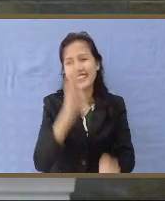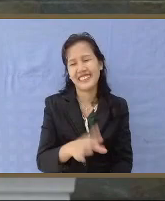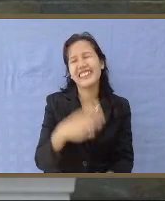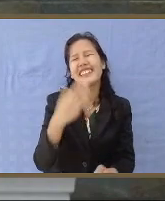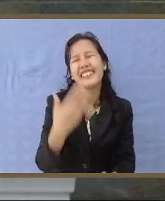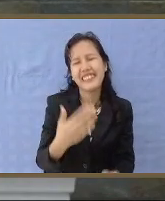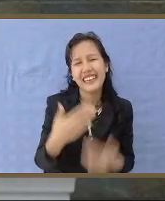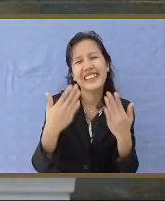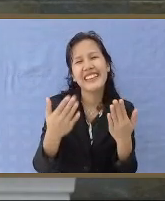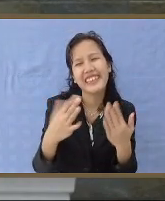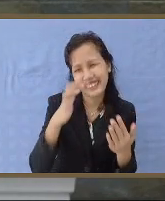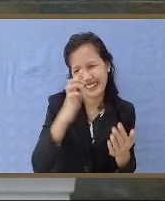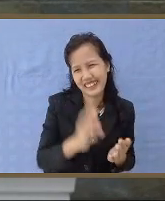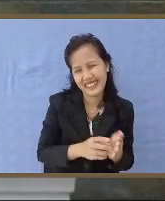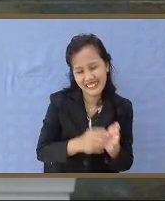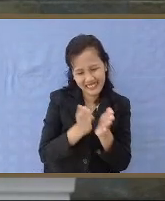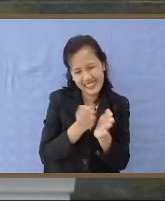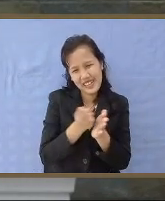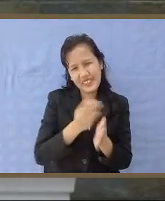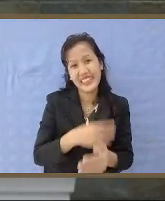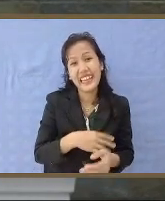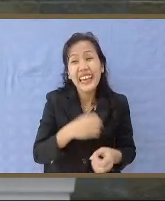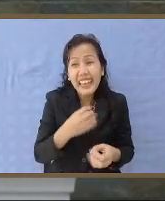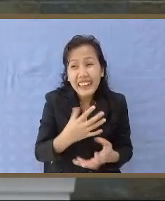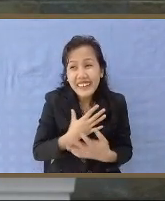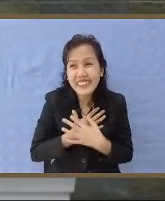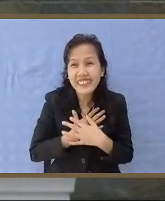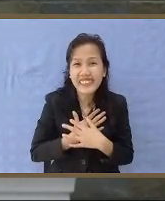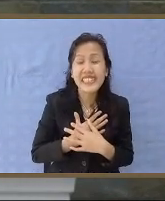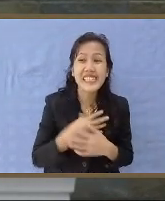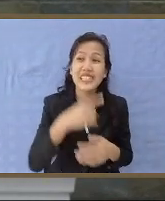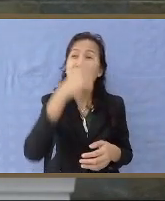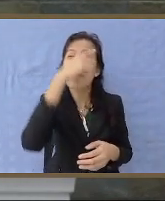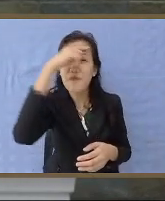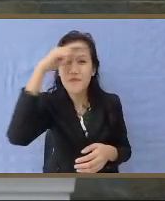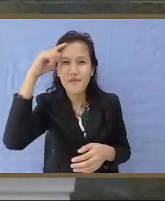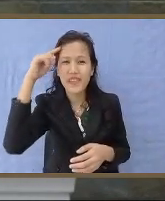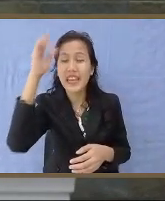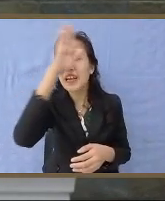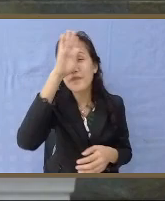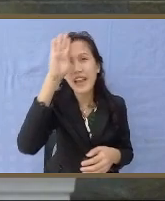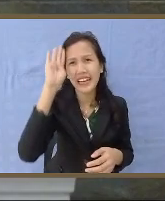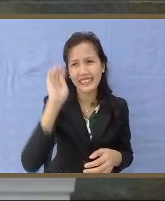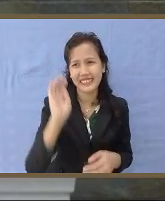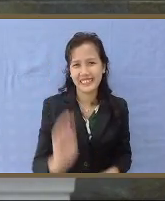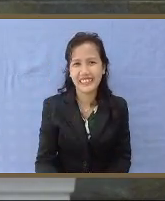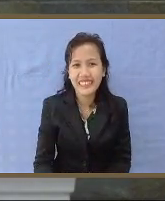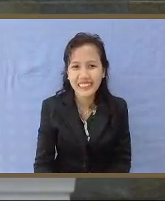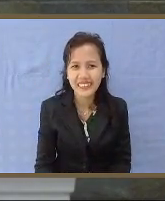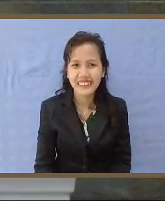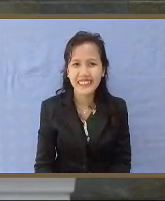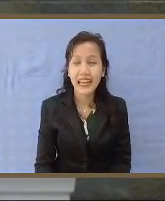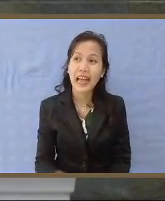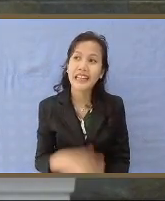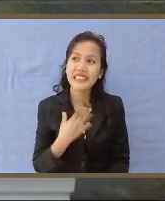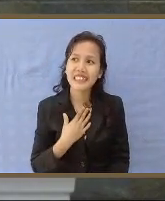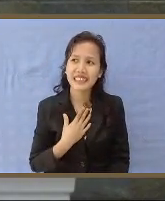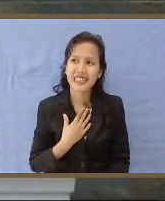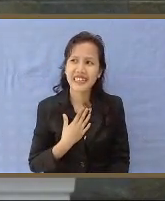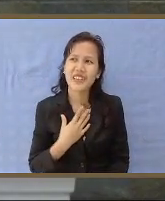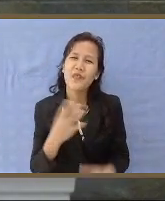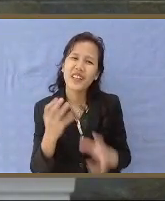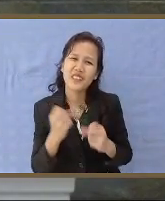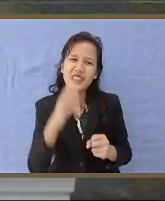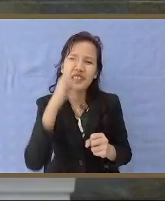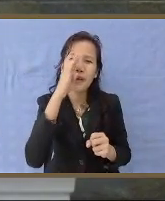yata natutugo Panginoon ng konti eh. Yeah, kasi medyo sobra sa brown. Gusto ko kasi pagka tinutoast yung bread, brown. Pero